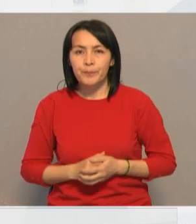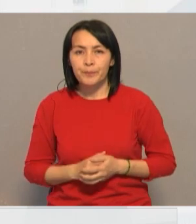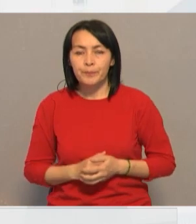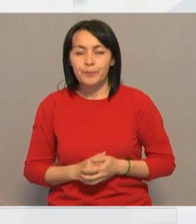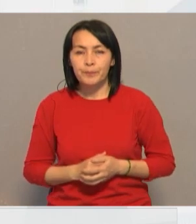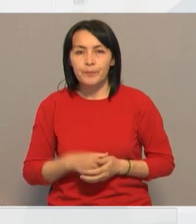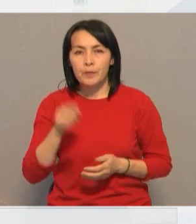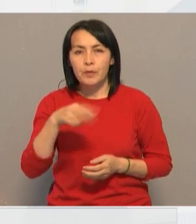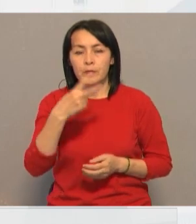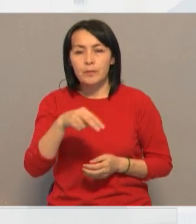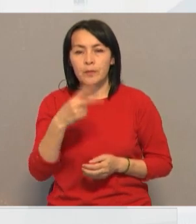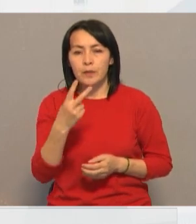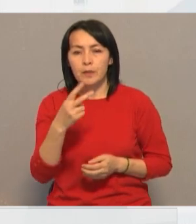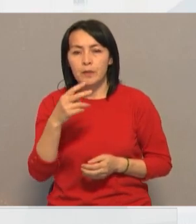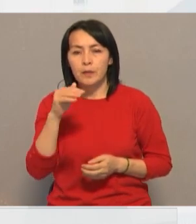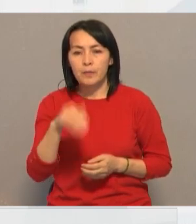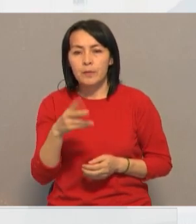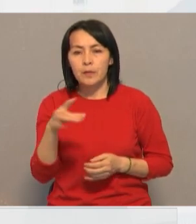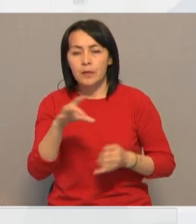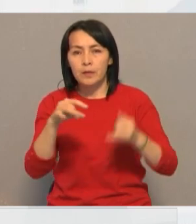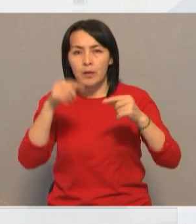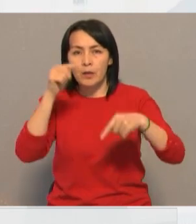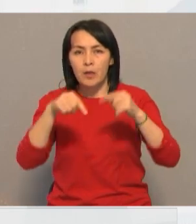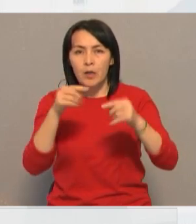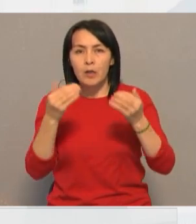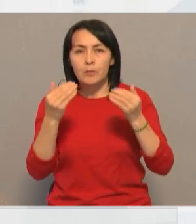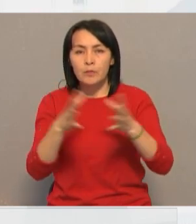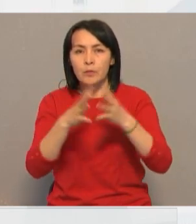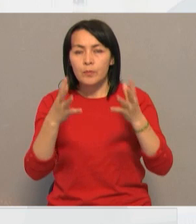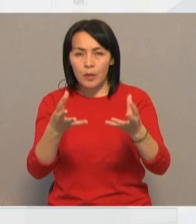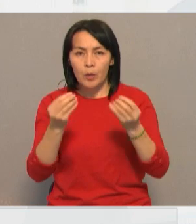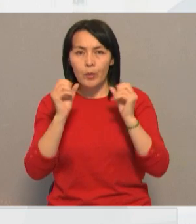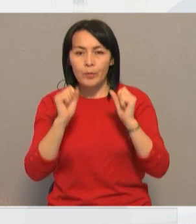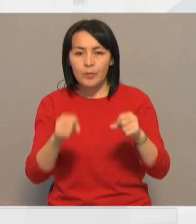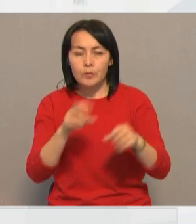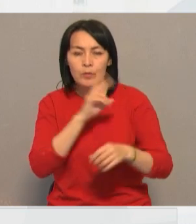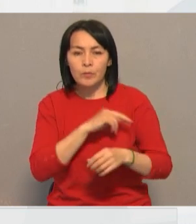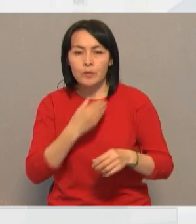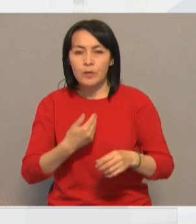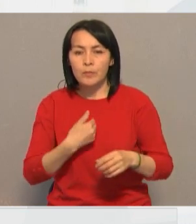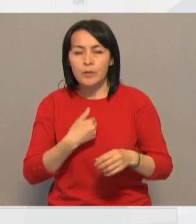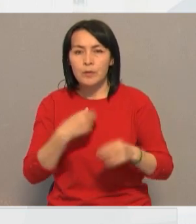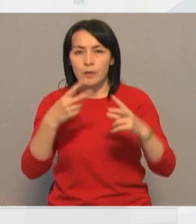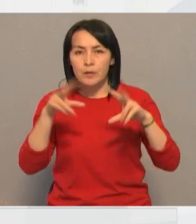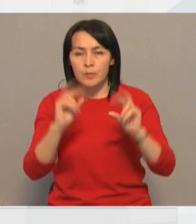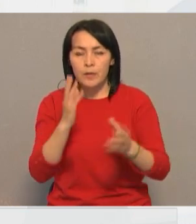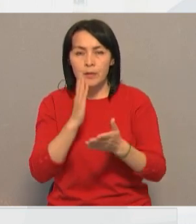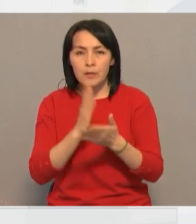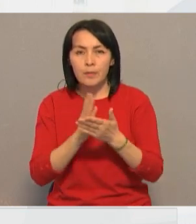Сол 22 000 гектар қор капельный лента болса да біз ондай объемды ала аламыз негізі жұмысыншы. Бізде специалистер де